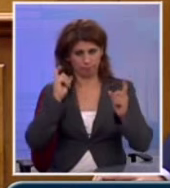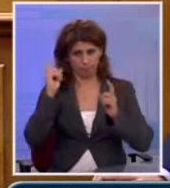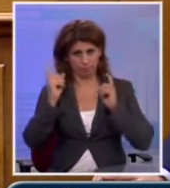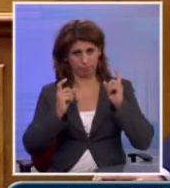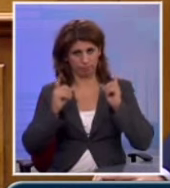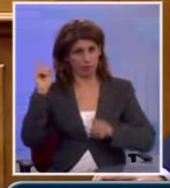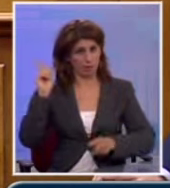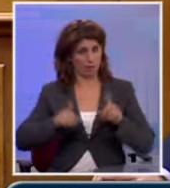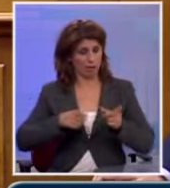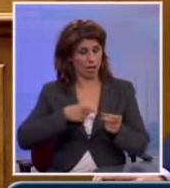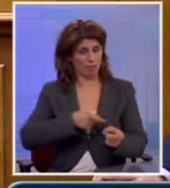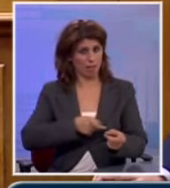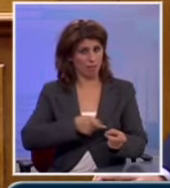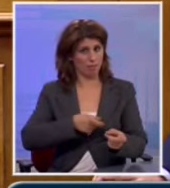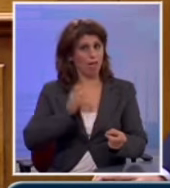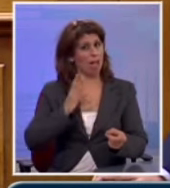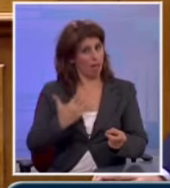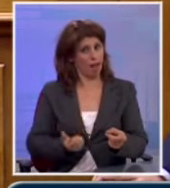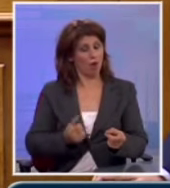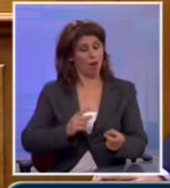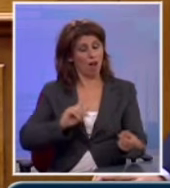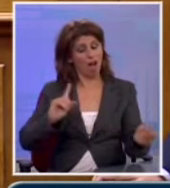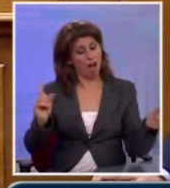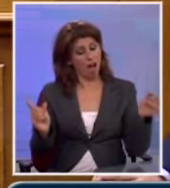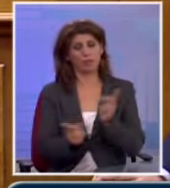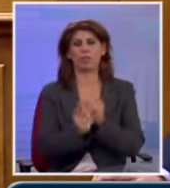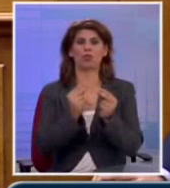Καμιά φορά οι εκβιασμοί έχουν ακριβώς το αντίθετο αποτέλεσμα.